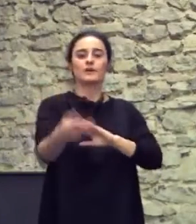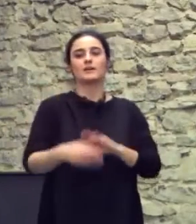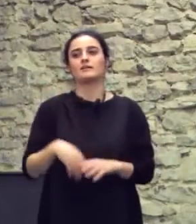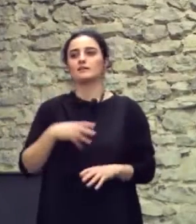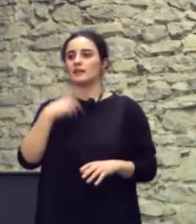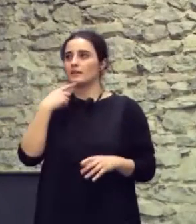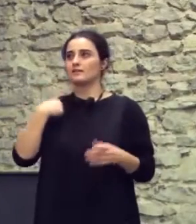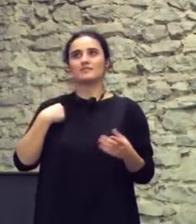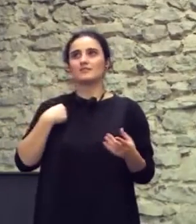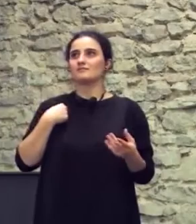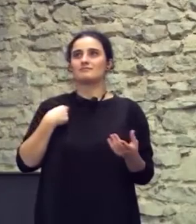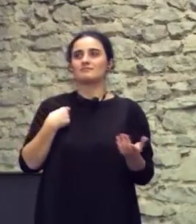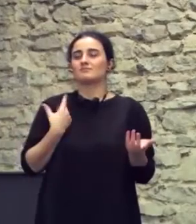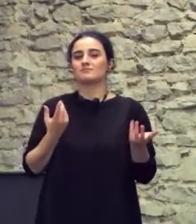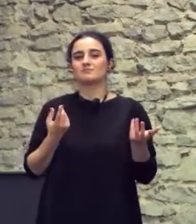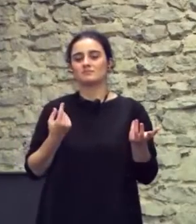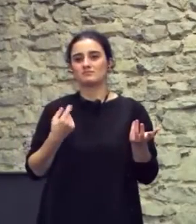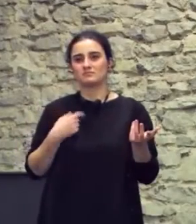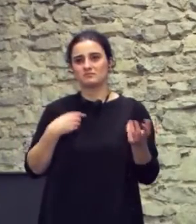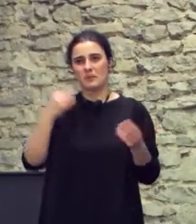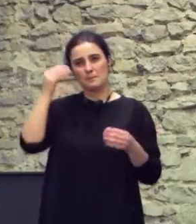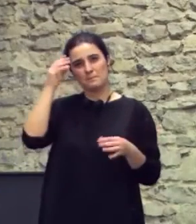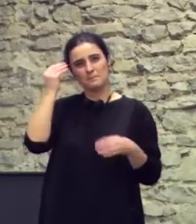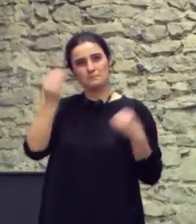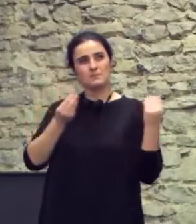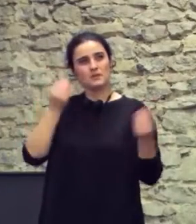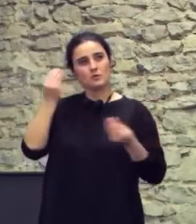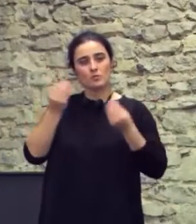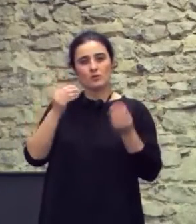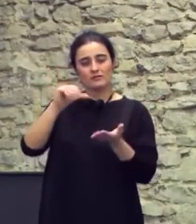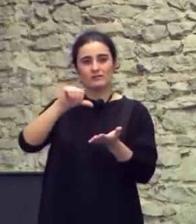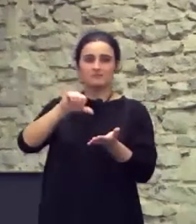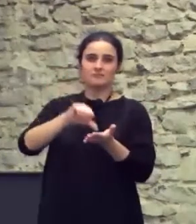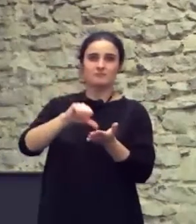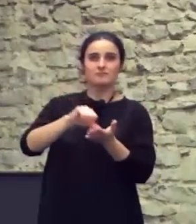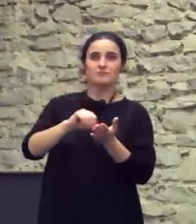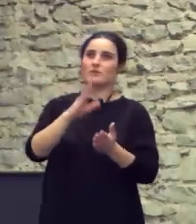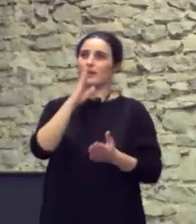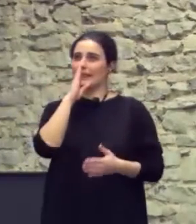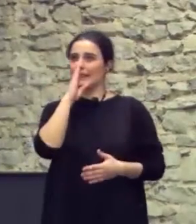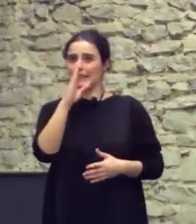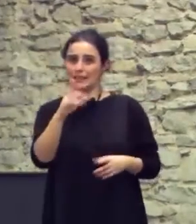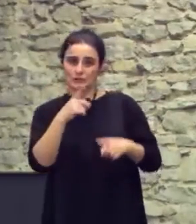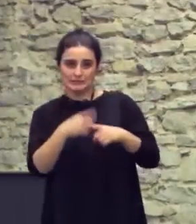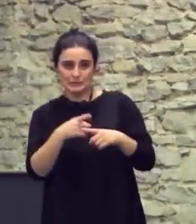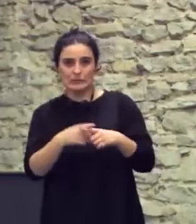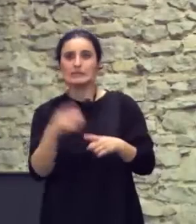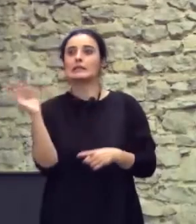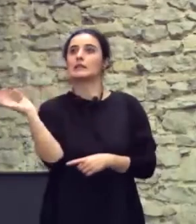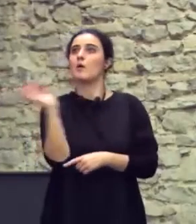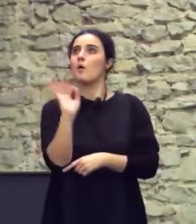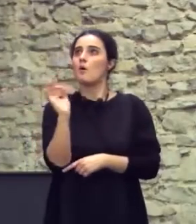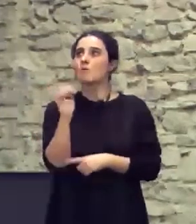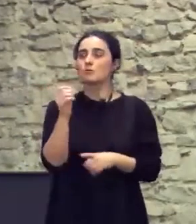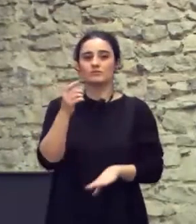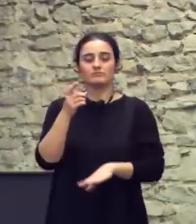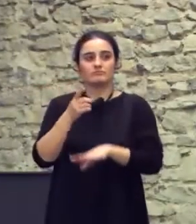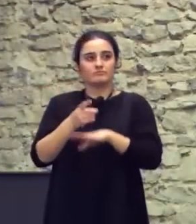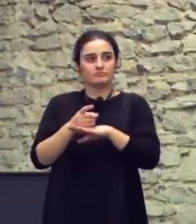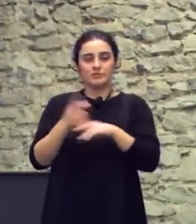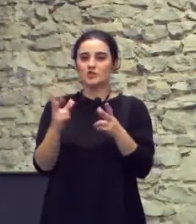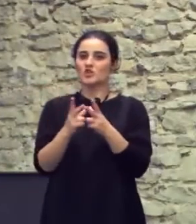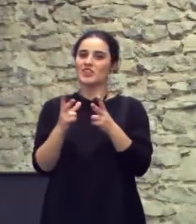ez dut sinisten benetan heterozentrismoaz hitz egiten dugunean, edo heteroseksualitate beharrezko edo behartutako hortan